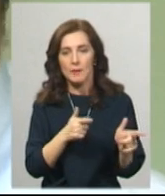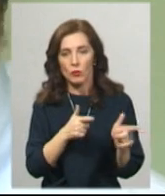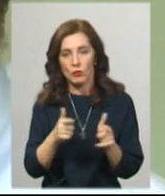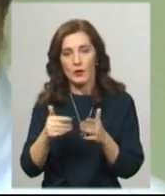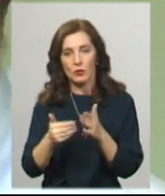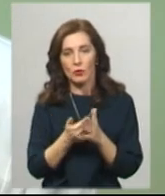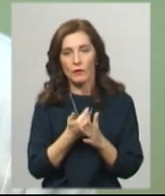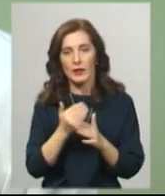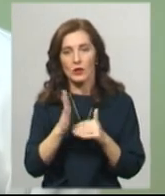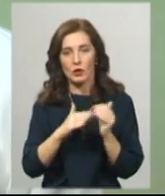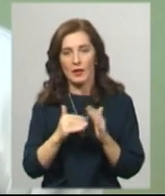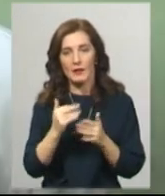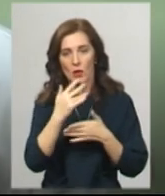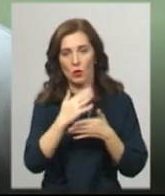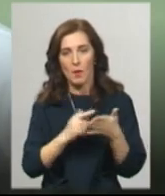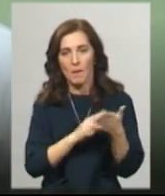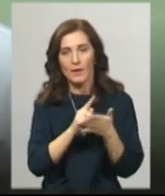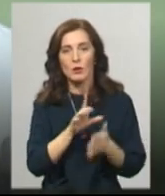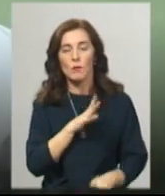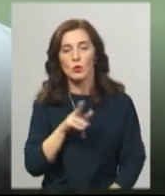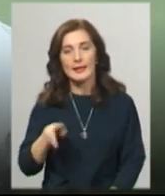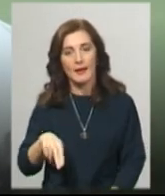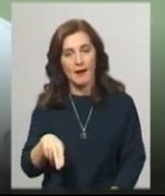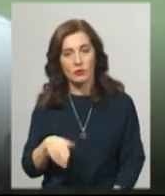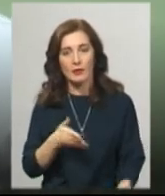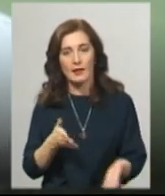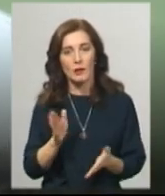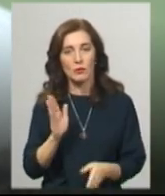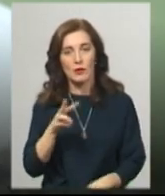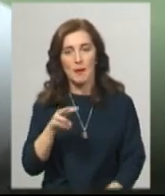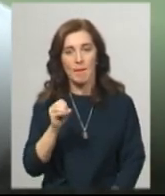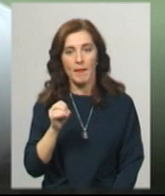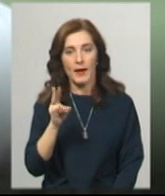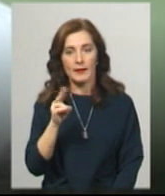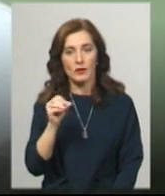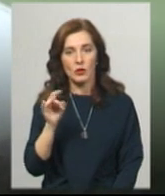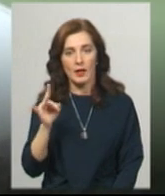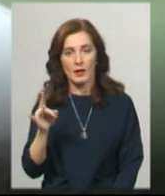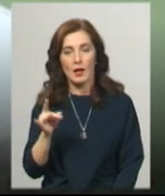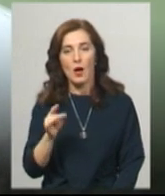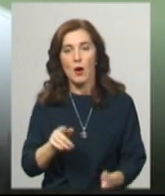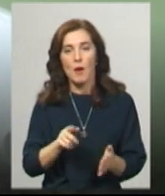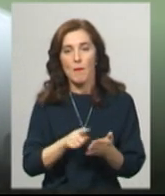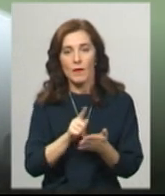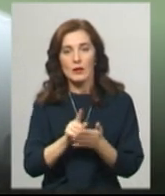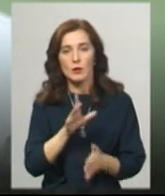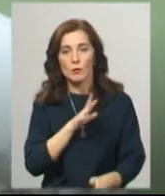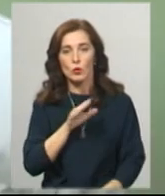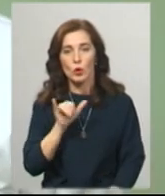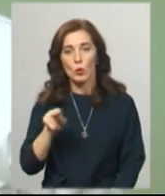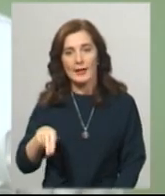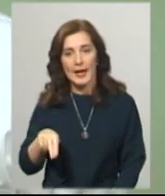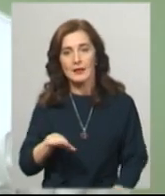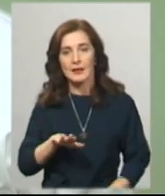новий штатний розпис. Повинен бути директор, який буде менеджером. Повинен у директора бути заступник,